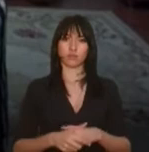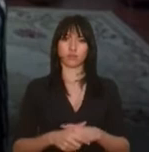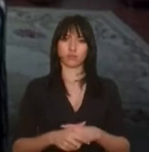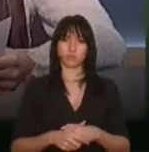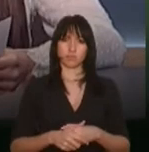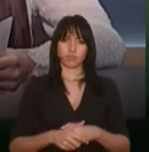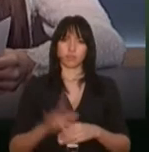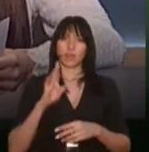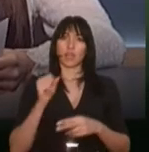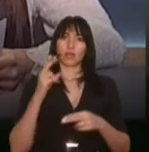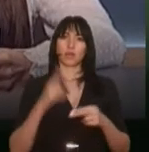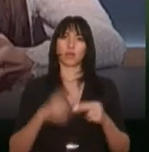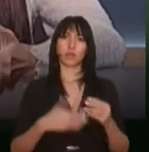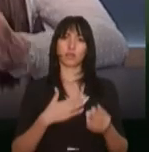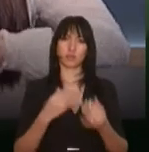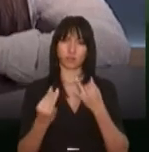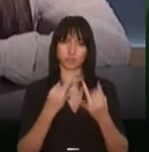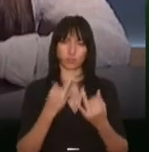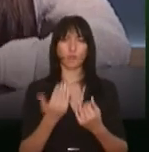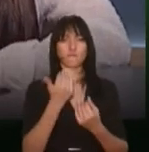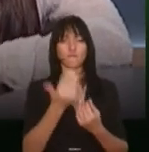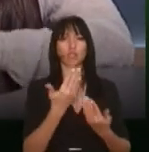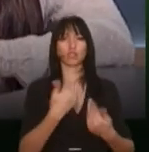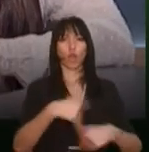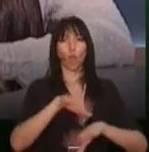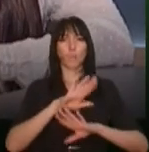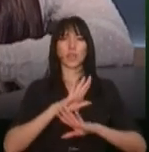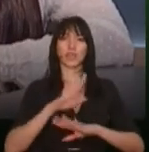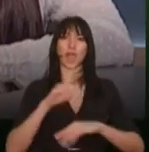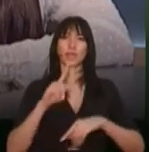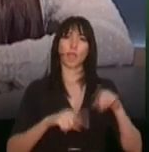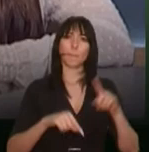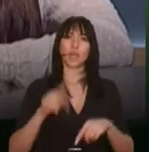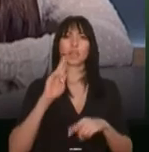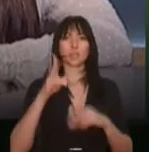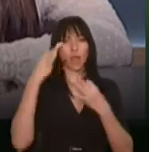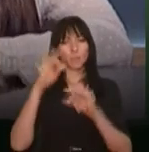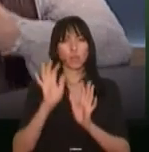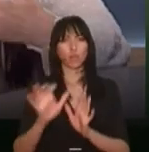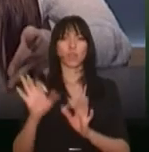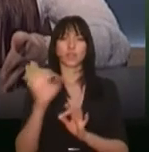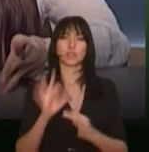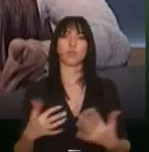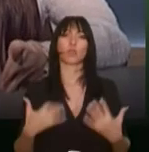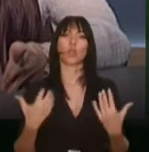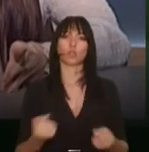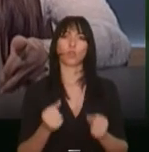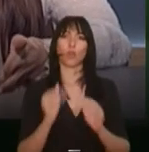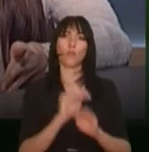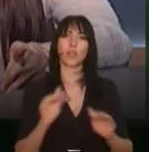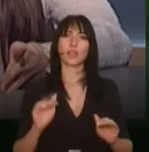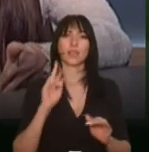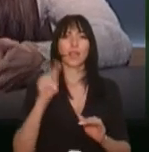На завершення нашої розмови, ваші рекомендації батькам, як піклуватися про здоров'я дітей, як навчитися